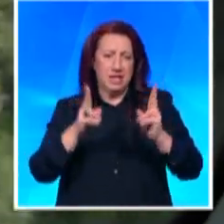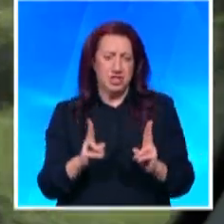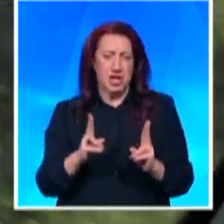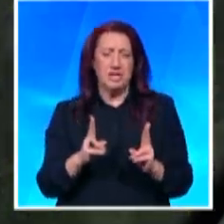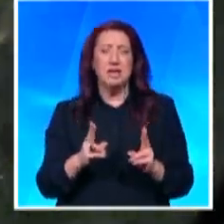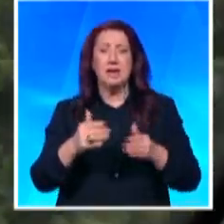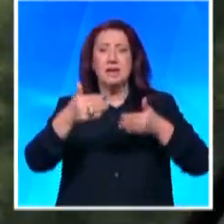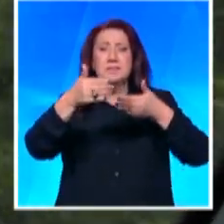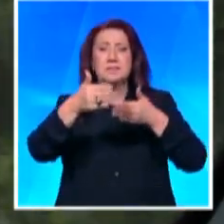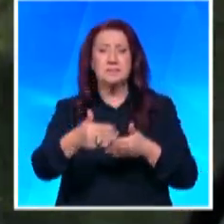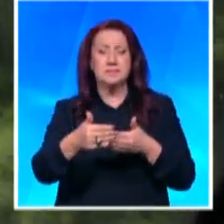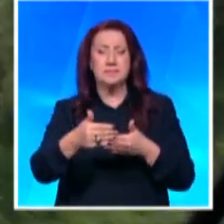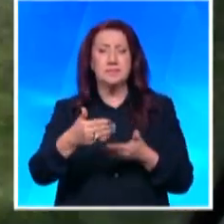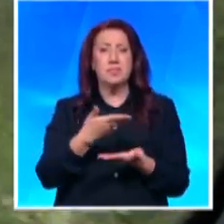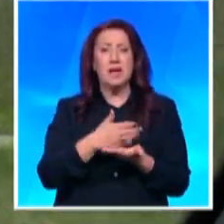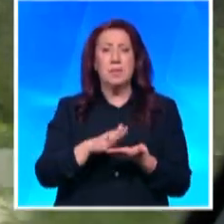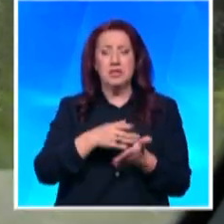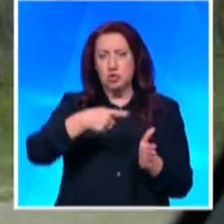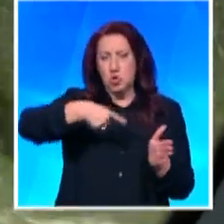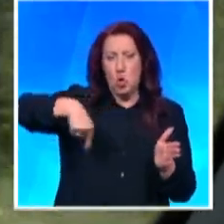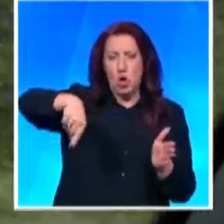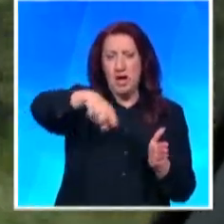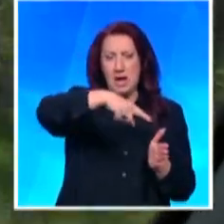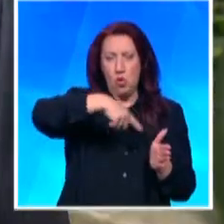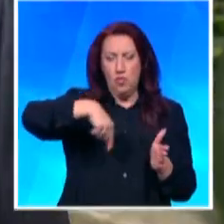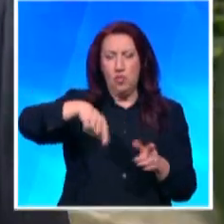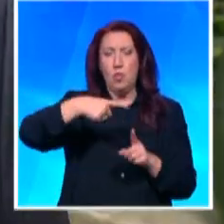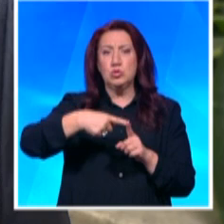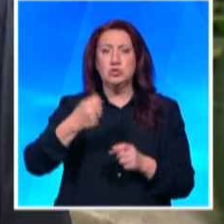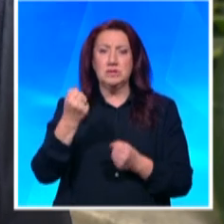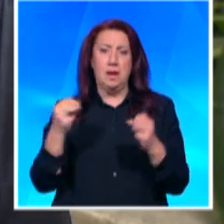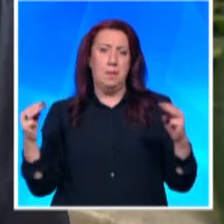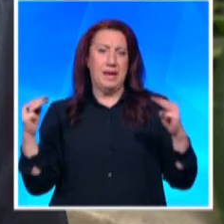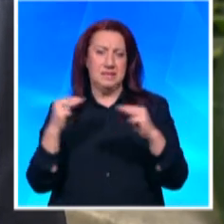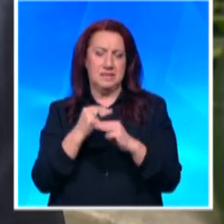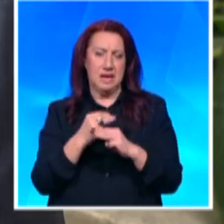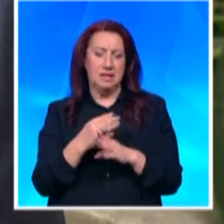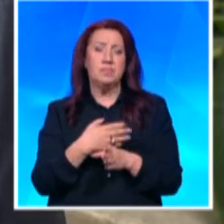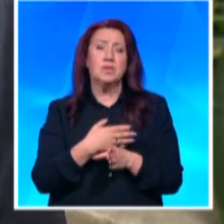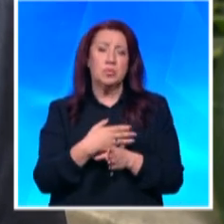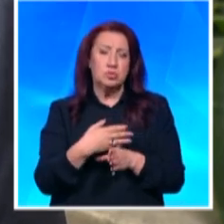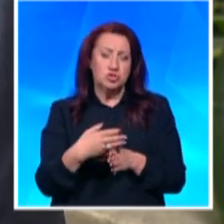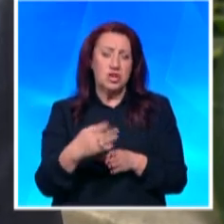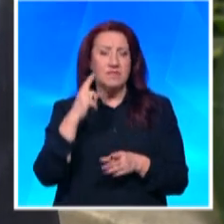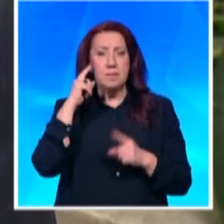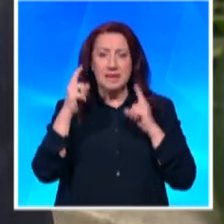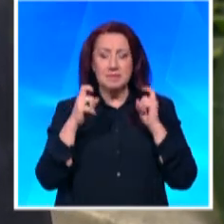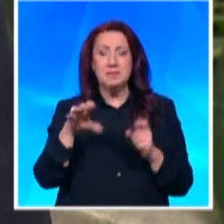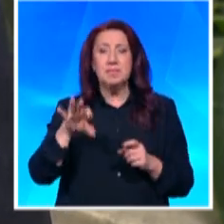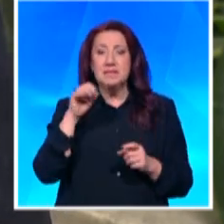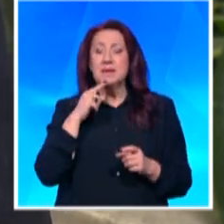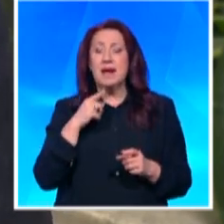между кръговото движение и магистралата. Продължава да се работи в посока за избор на трасе. И